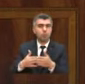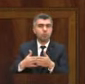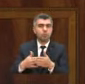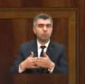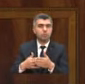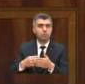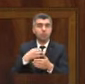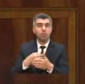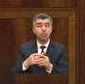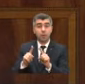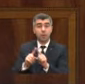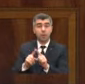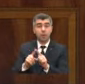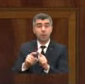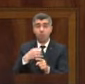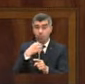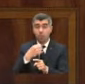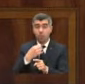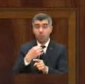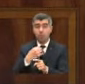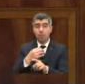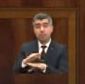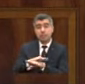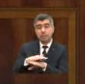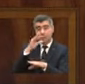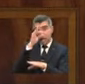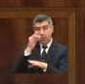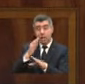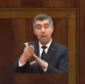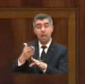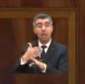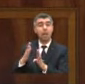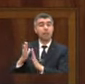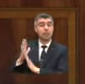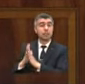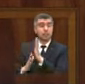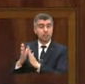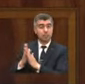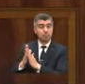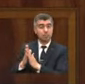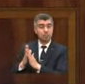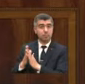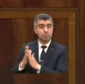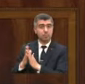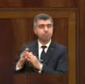ثورة اجتماعية كتقول لنا أن السياسات الاجتماعية السابقة هي سياسات